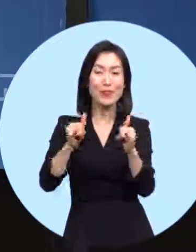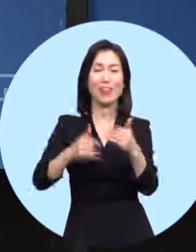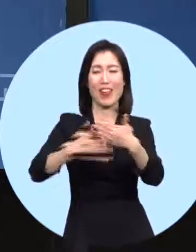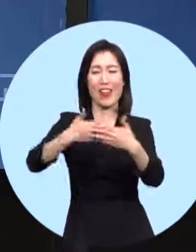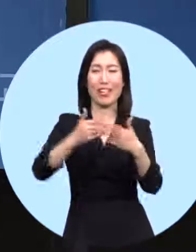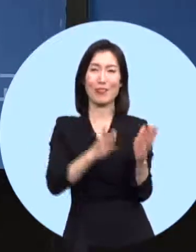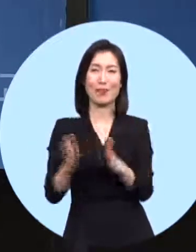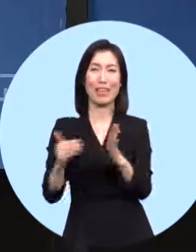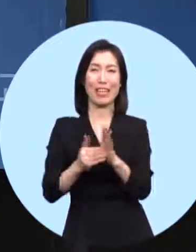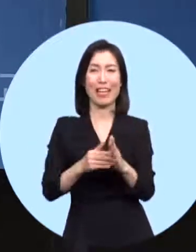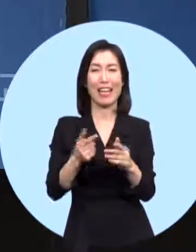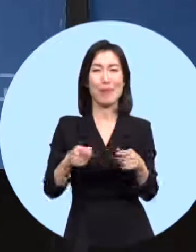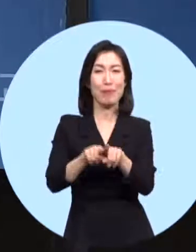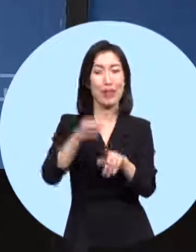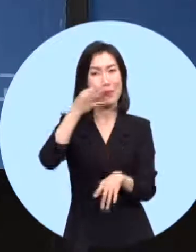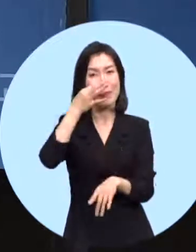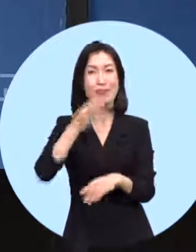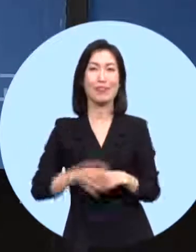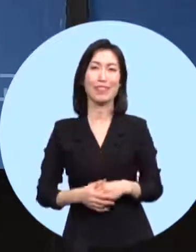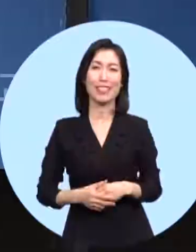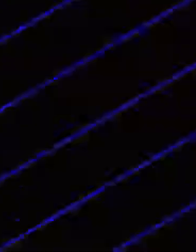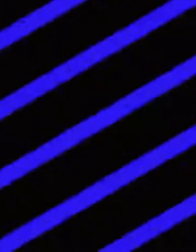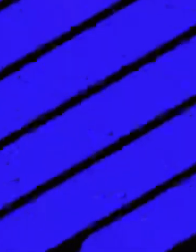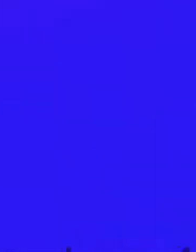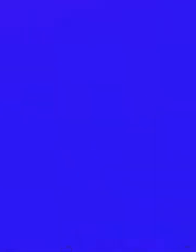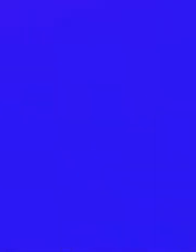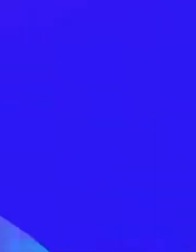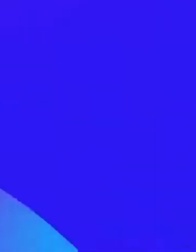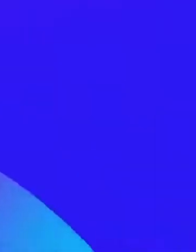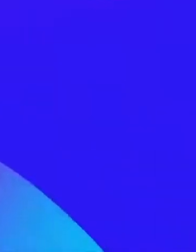영상으로 준비를 해봤습니다. 같이 한번 보시도록 하시죠.